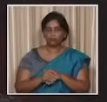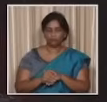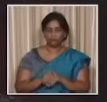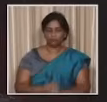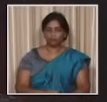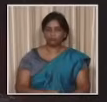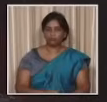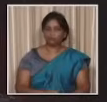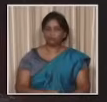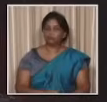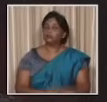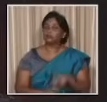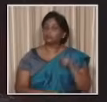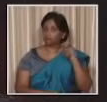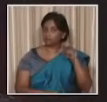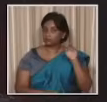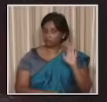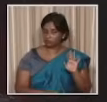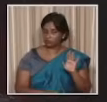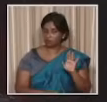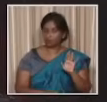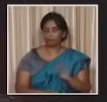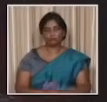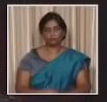නොවන දැන් ඒ අය